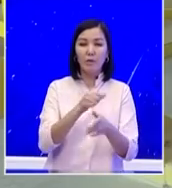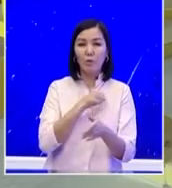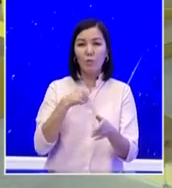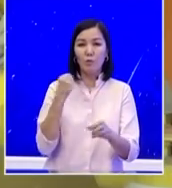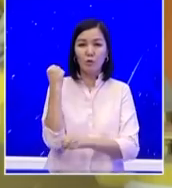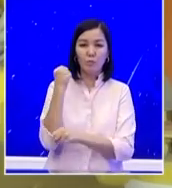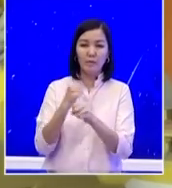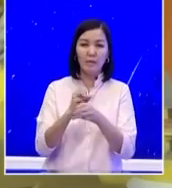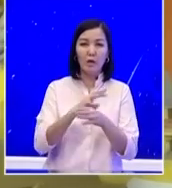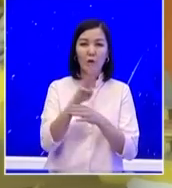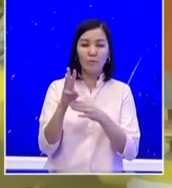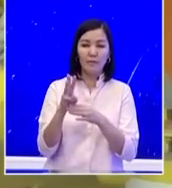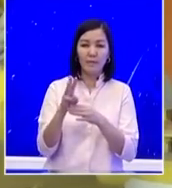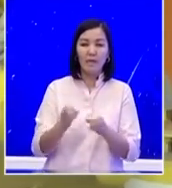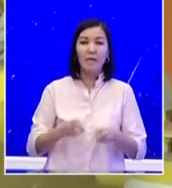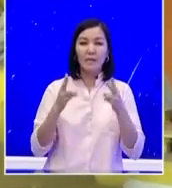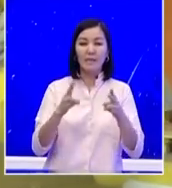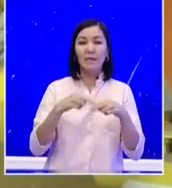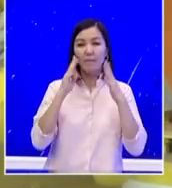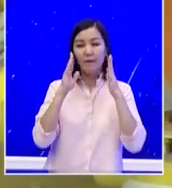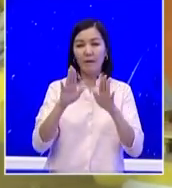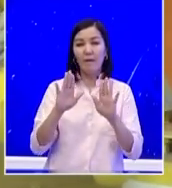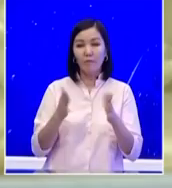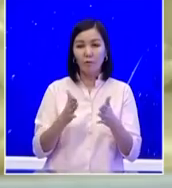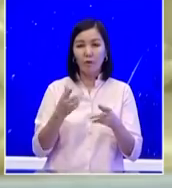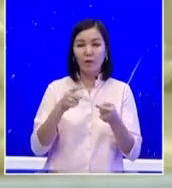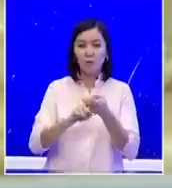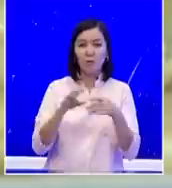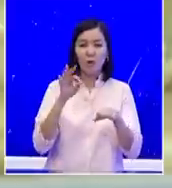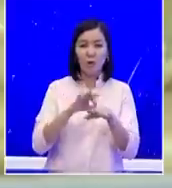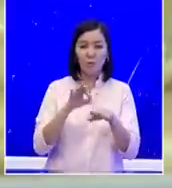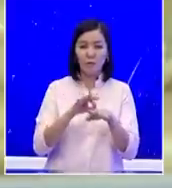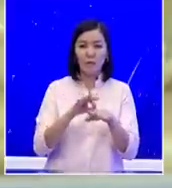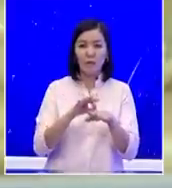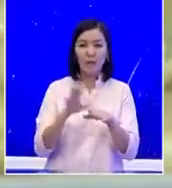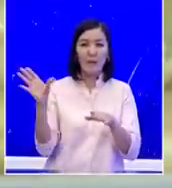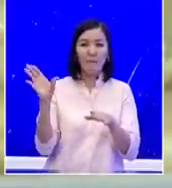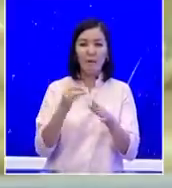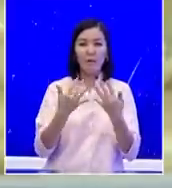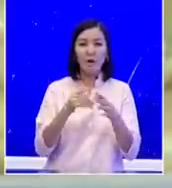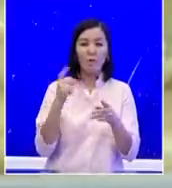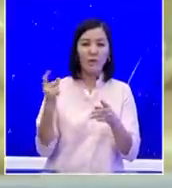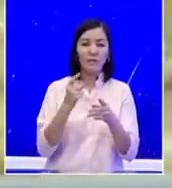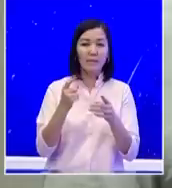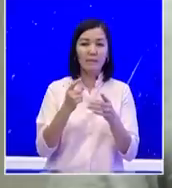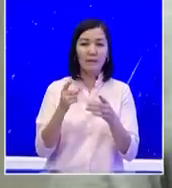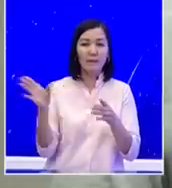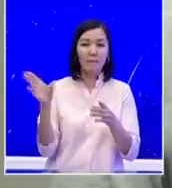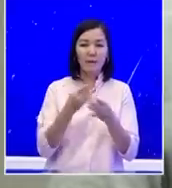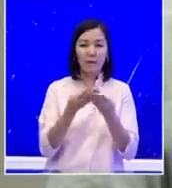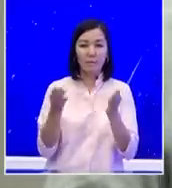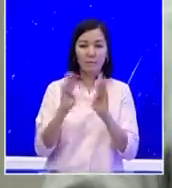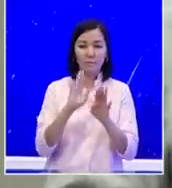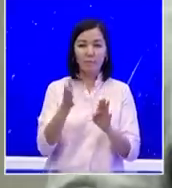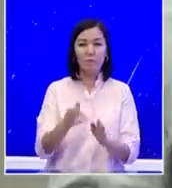жұмысшыларының қауіпсіздігіне аса жауапкершілікпен қарайды. Алда жалда адамдардың бірі жұқпалы індет жұқтырса, бүкіл шаруашылық карантинге жабылады. Все